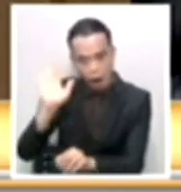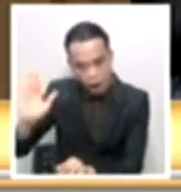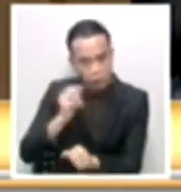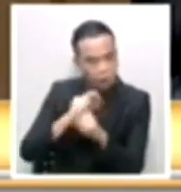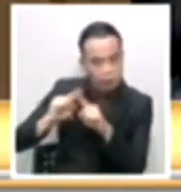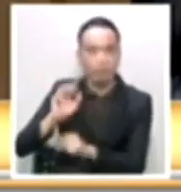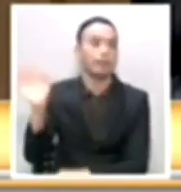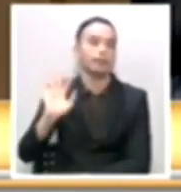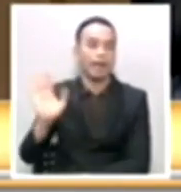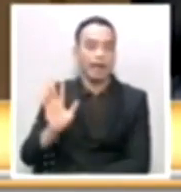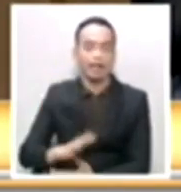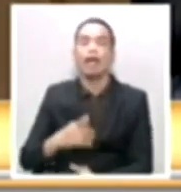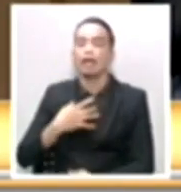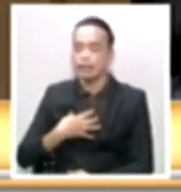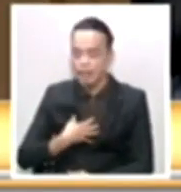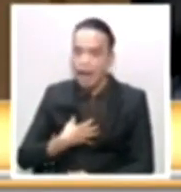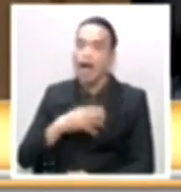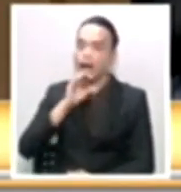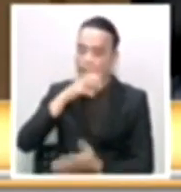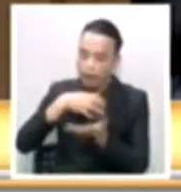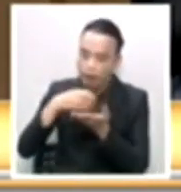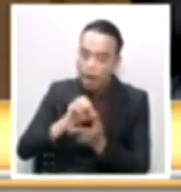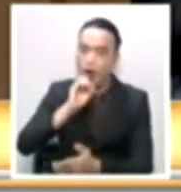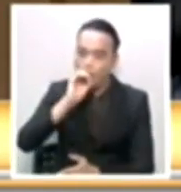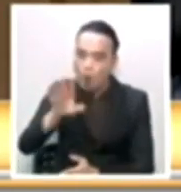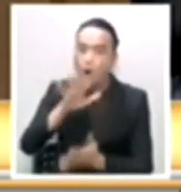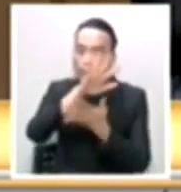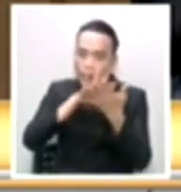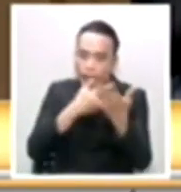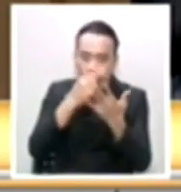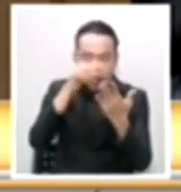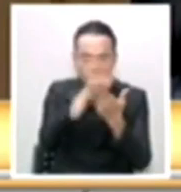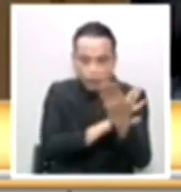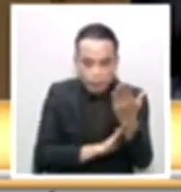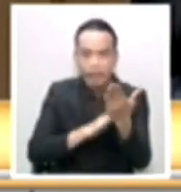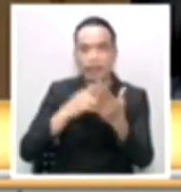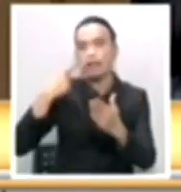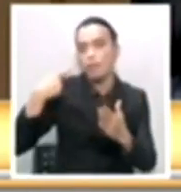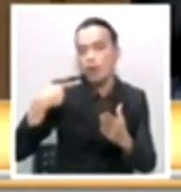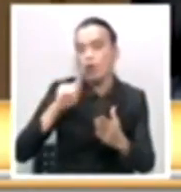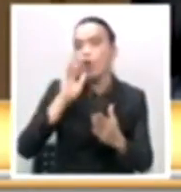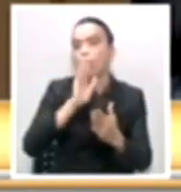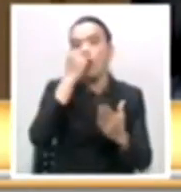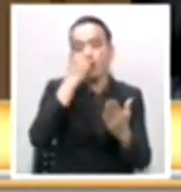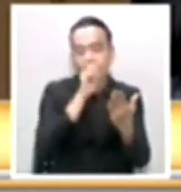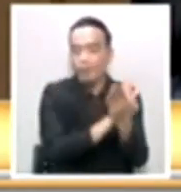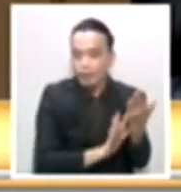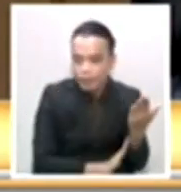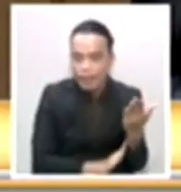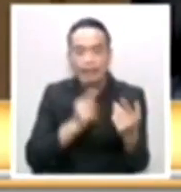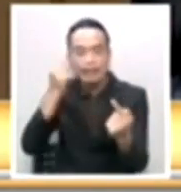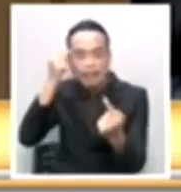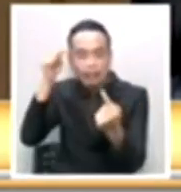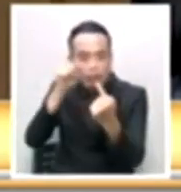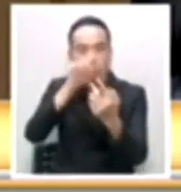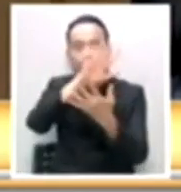ผมก็คงจะเรียนว่าการดำเนินการนั้นเป็นการออกผังการใช้ประโยชน์พื้นที่นะครับโดยคำนึงถึงหลักผังเมื